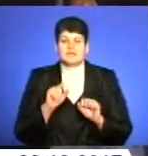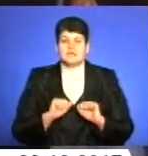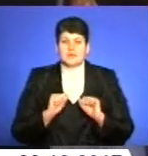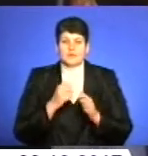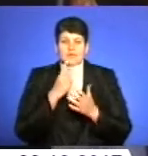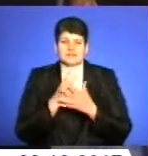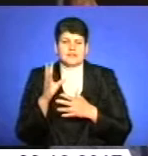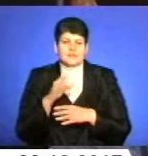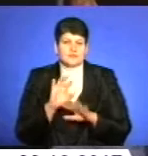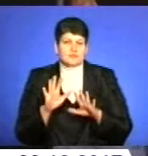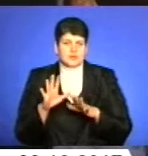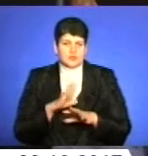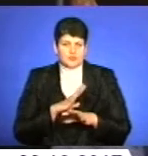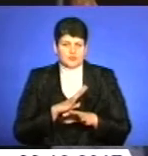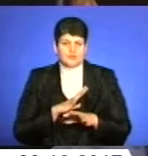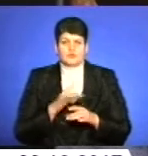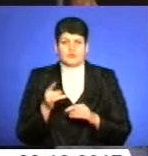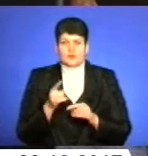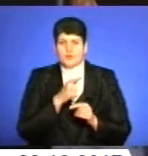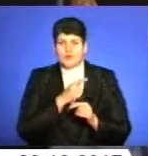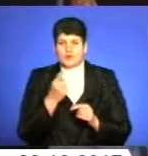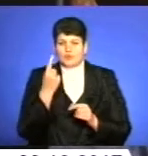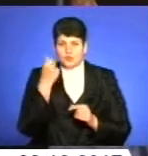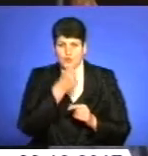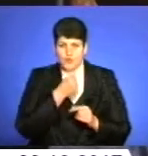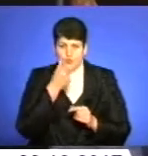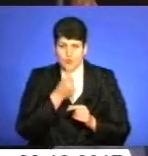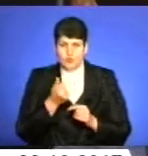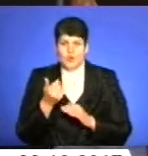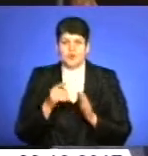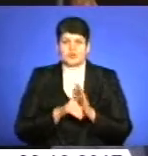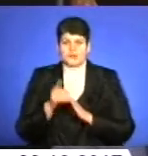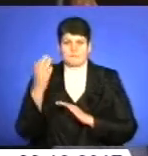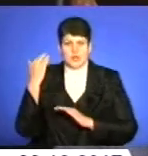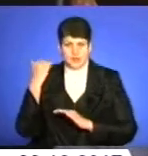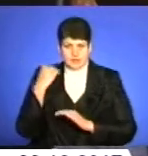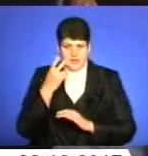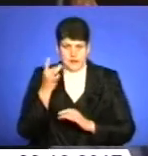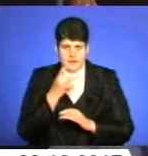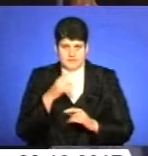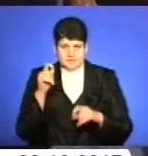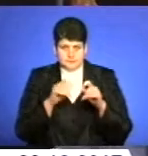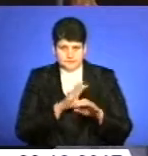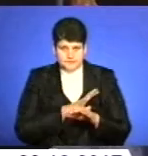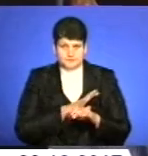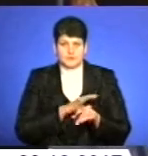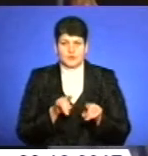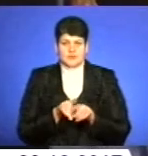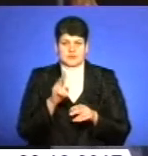події, які відбувалися в Тернополі протягом року часу, починаючи від минулої кінохвилі і завершуючи тим моментом, коли